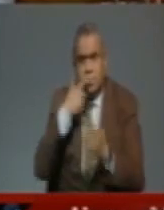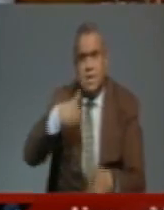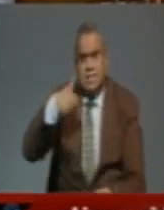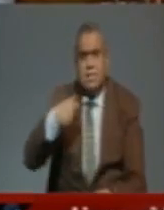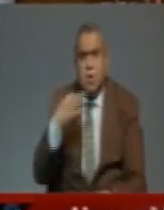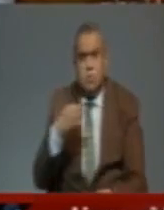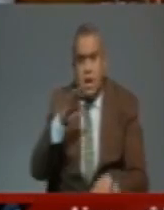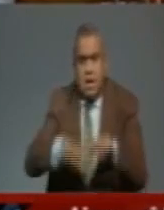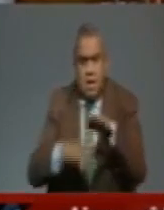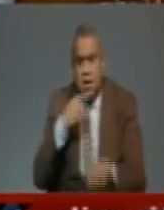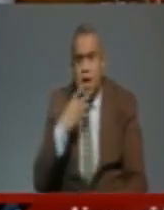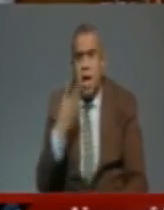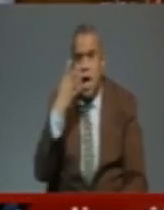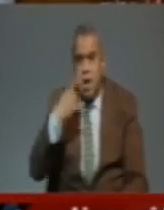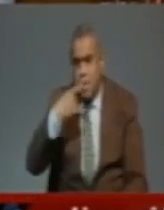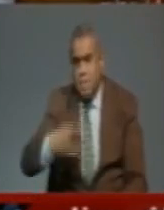اربع محطات،